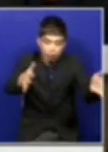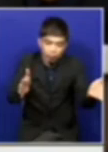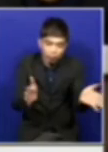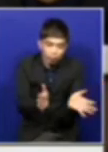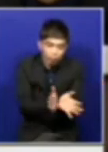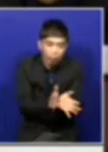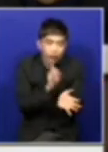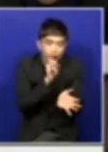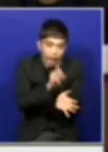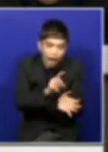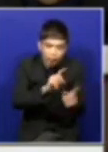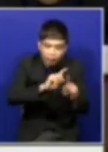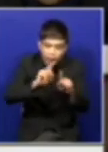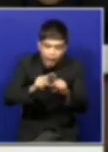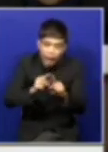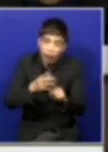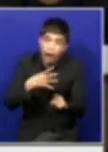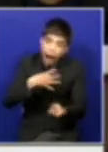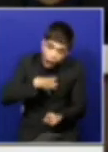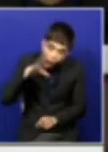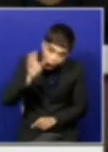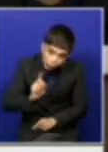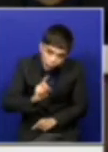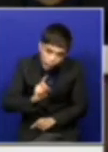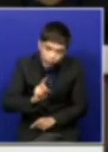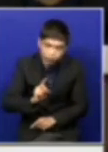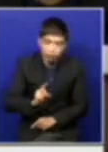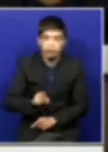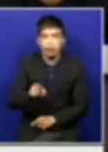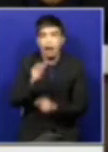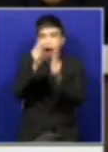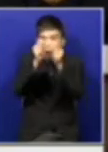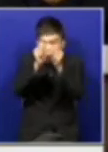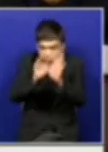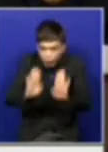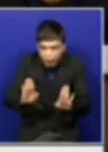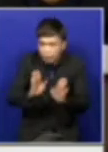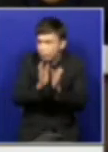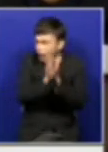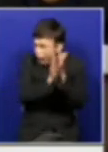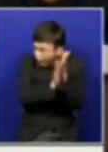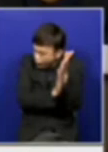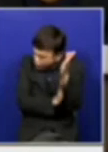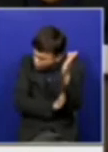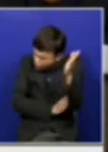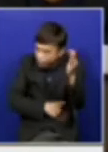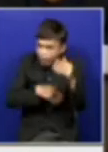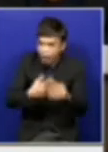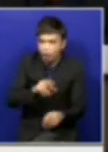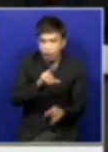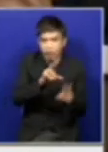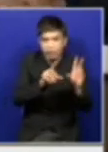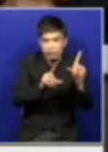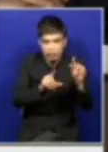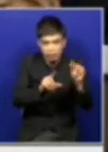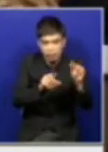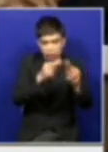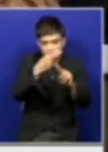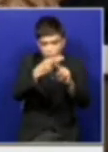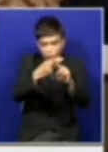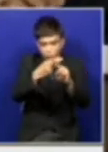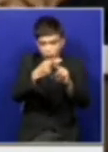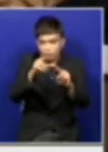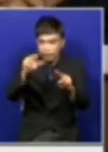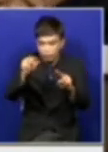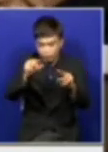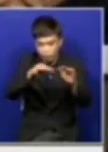ฏว่าแบบนี่ออกมาตั้งแต่สมัยไหนแล้วครับแบบโดยใช้20คูณ30ลึก3เมตร